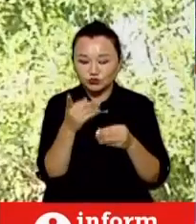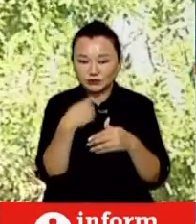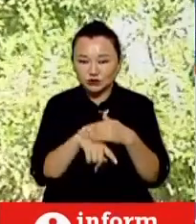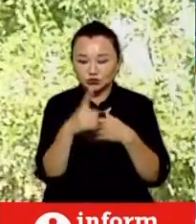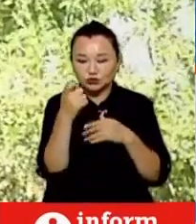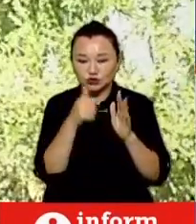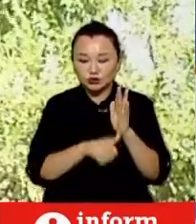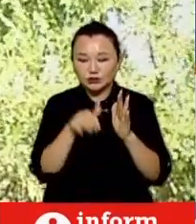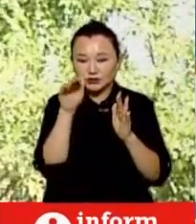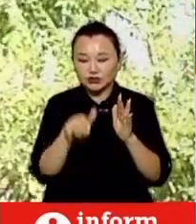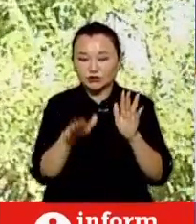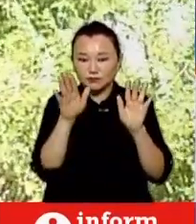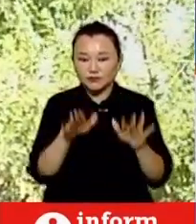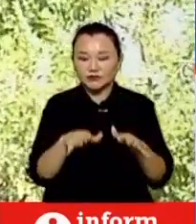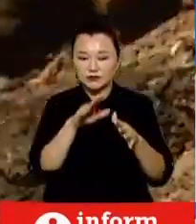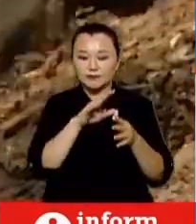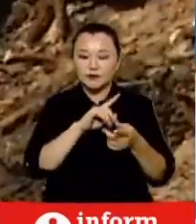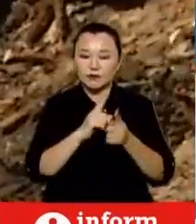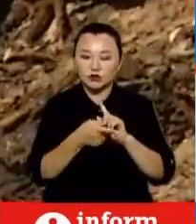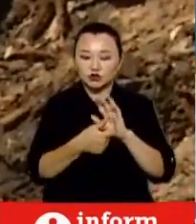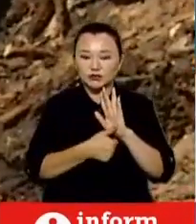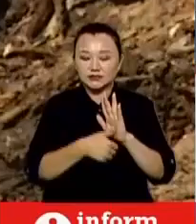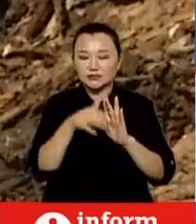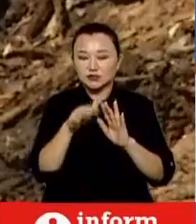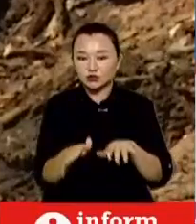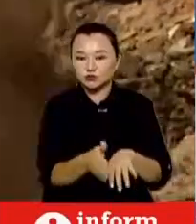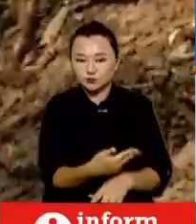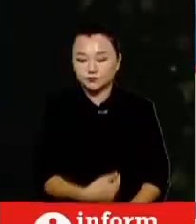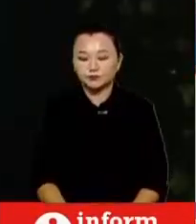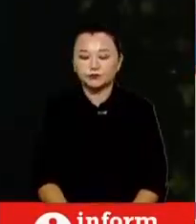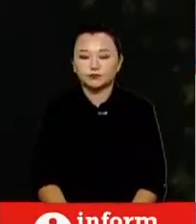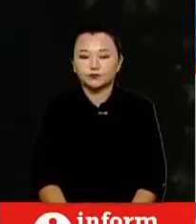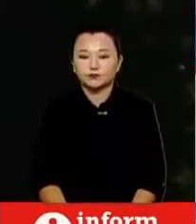160 тысяч вместо 16 тысяч. Дамир Анитов, Думан Сулейменов, Информбюро.